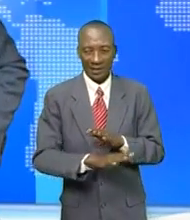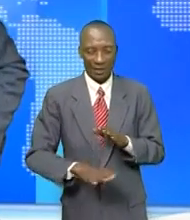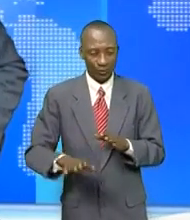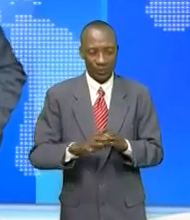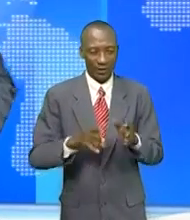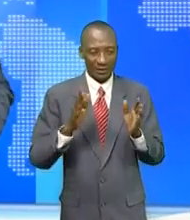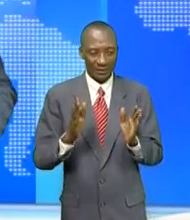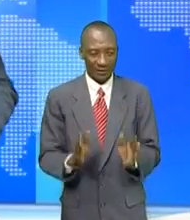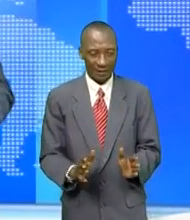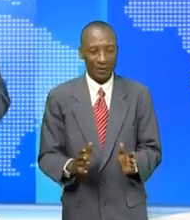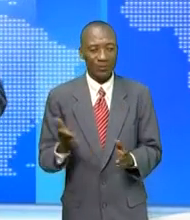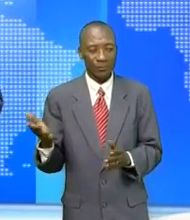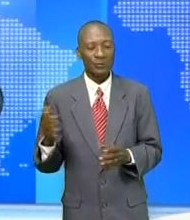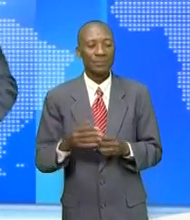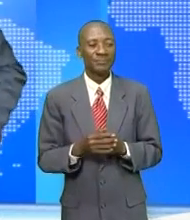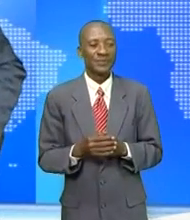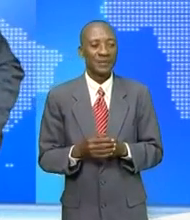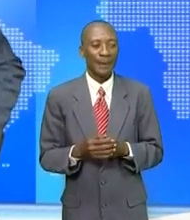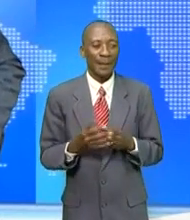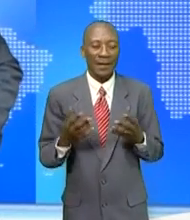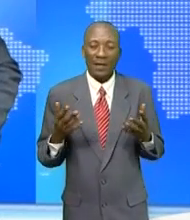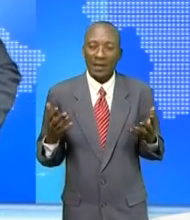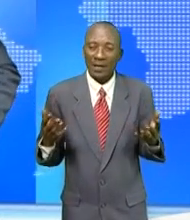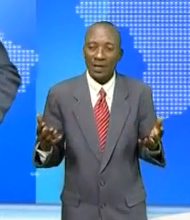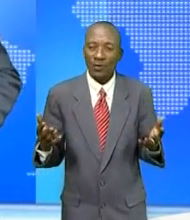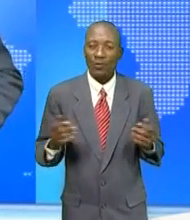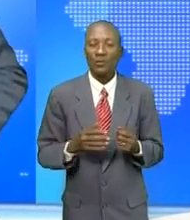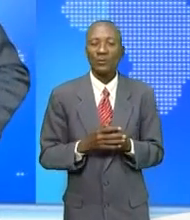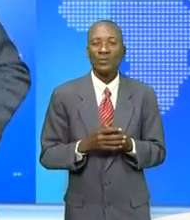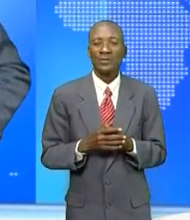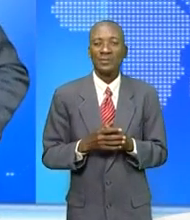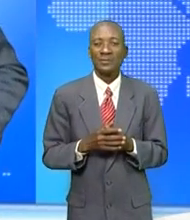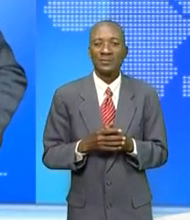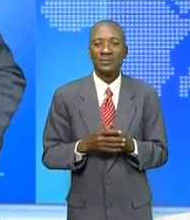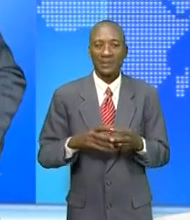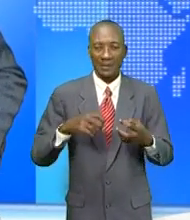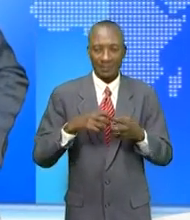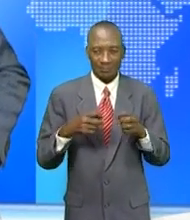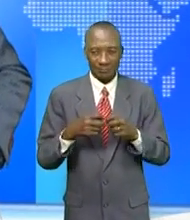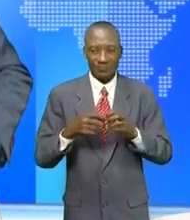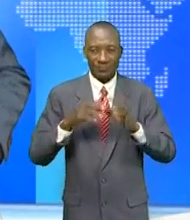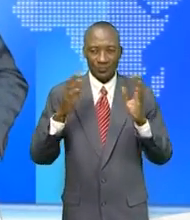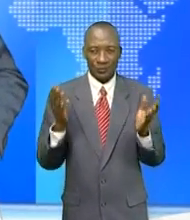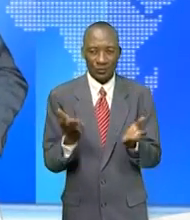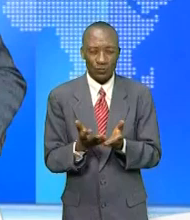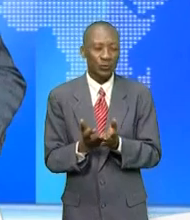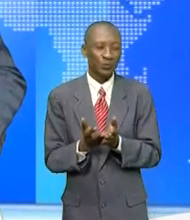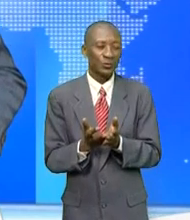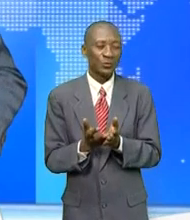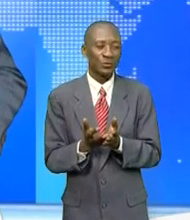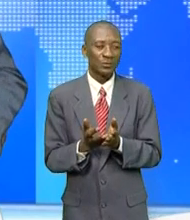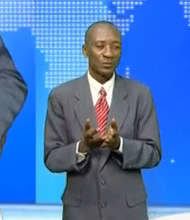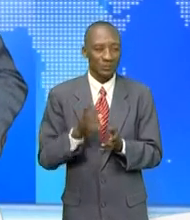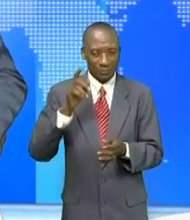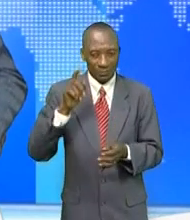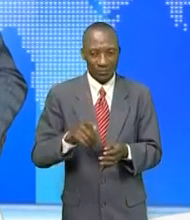technologique par l'écriture, la direction des publications, l'enseignement ou par des productions multimédia telles que